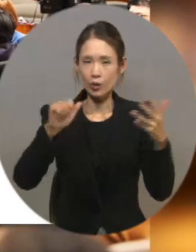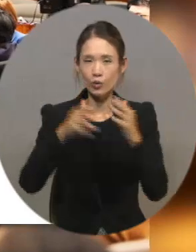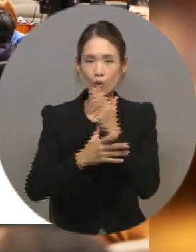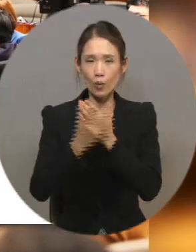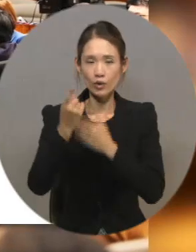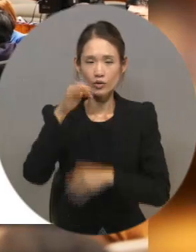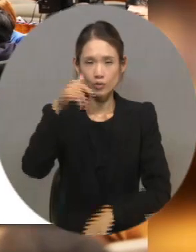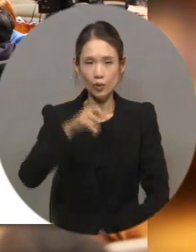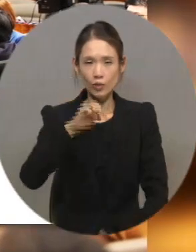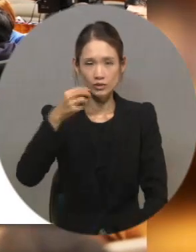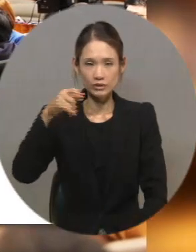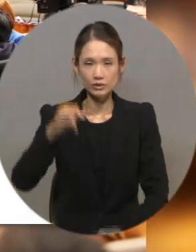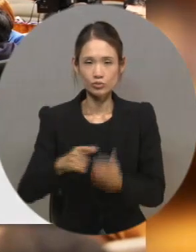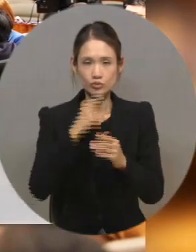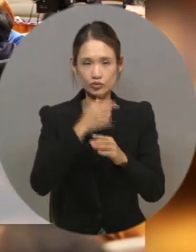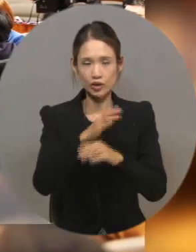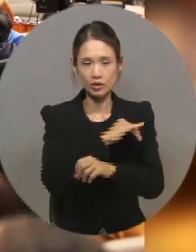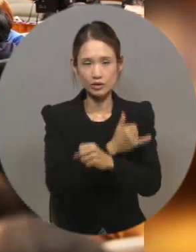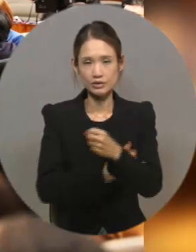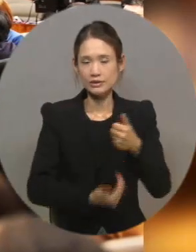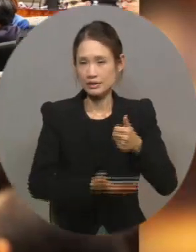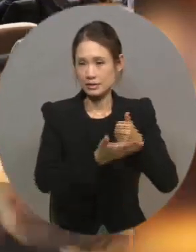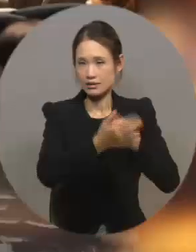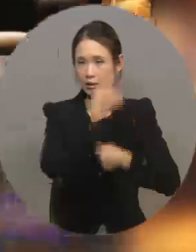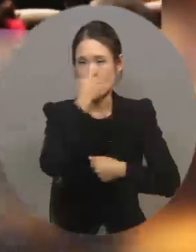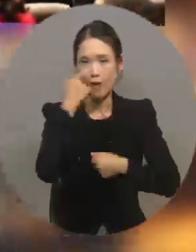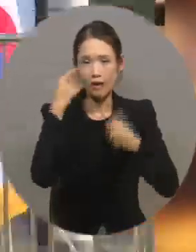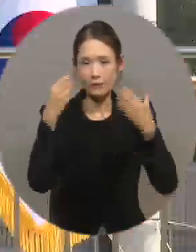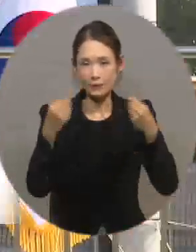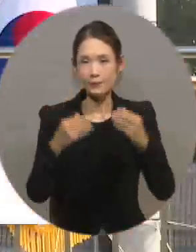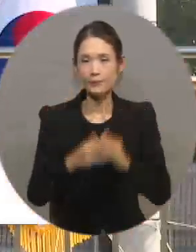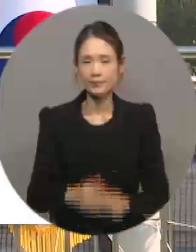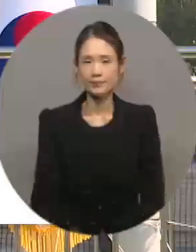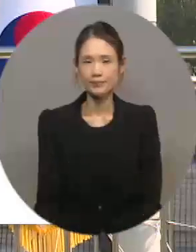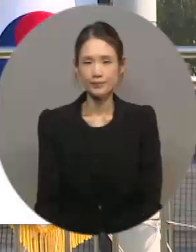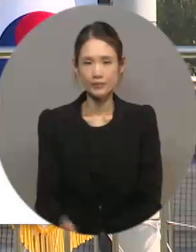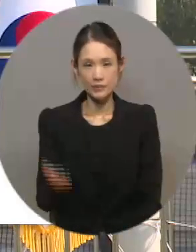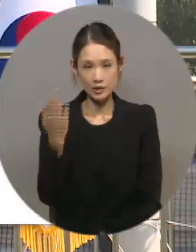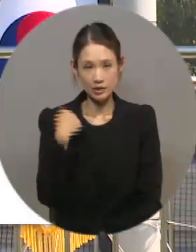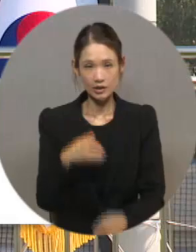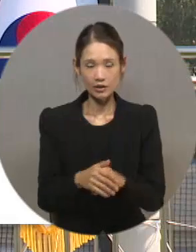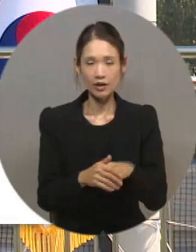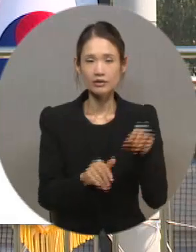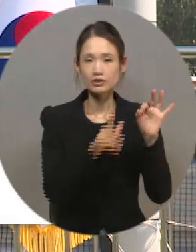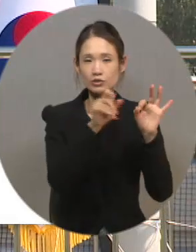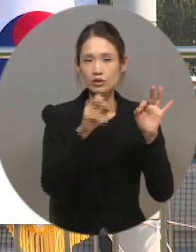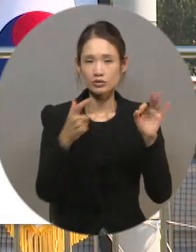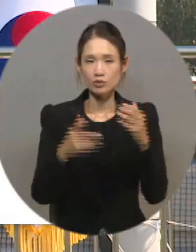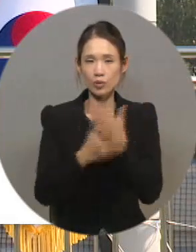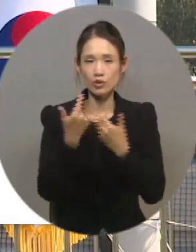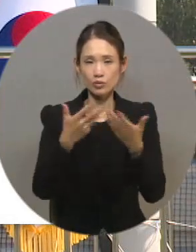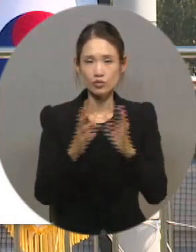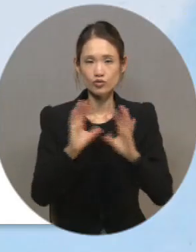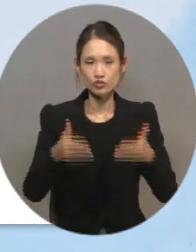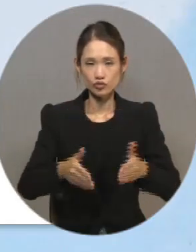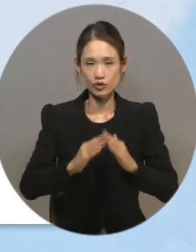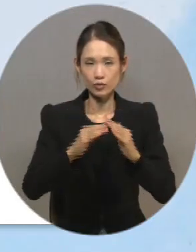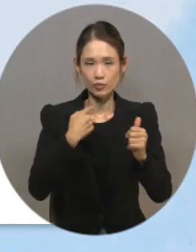인권 증진 등에 대한 지지를 확인했습니다. 지난 17일 통일부 국립통일교육원